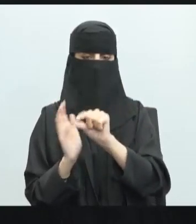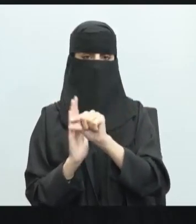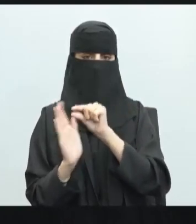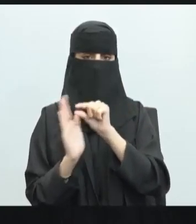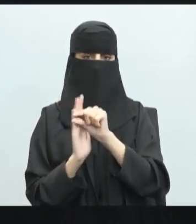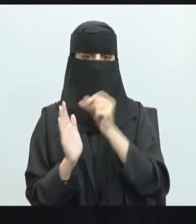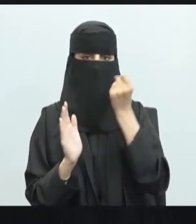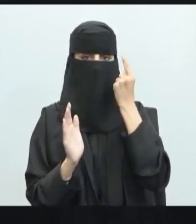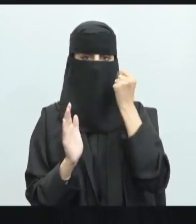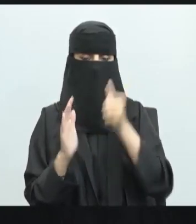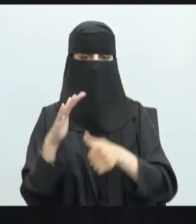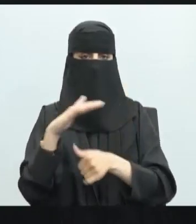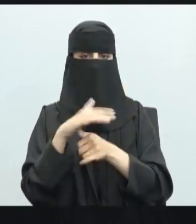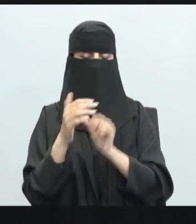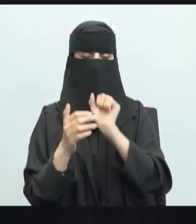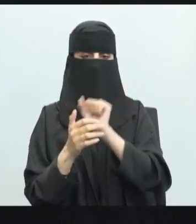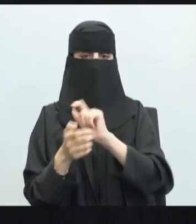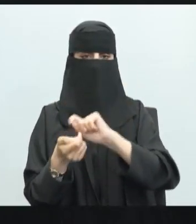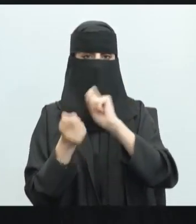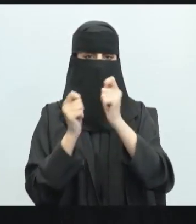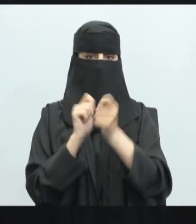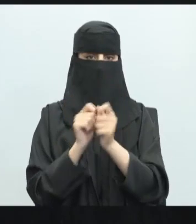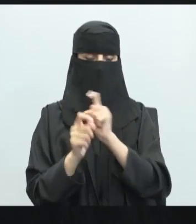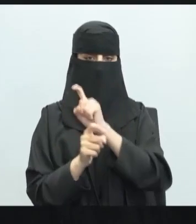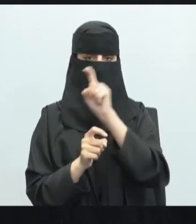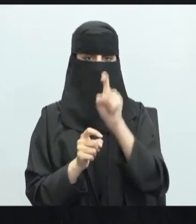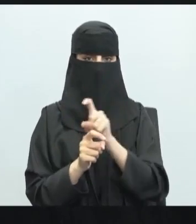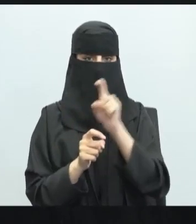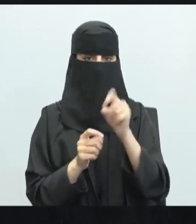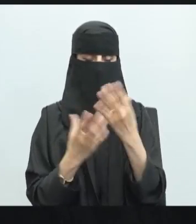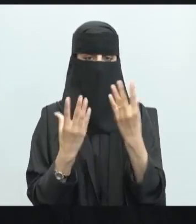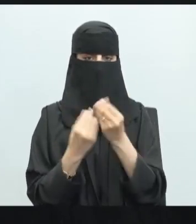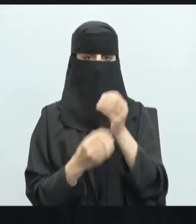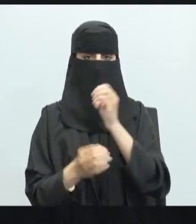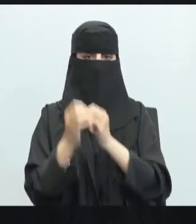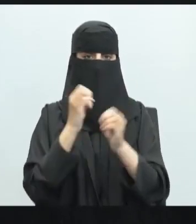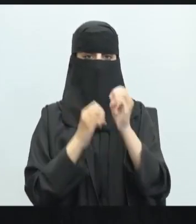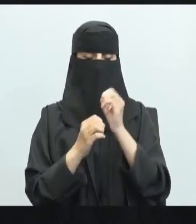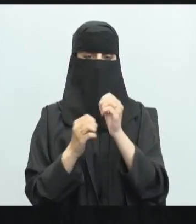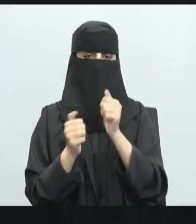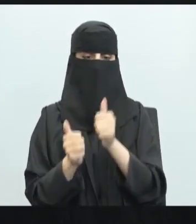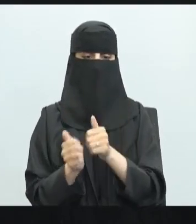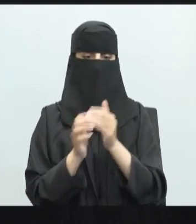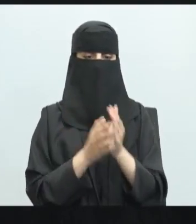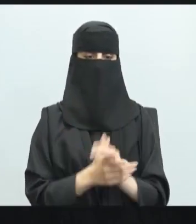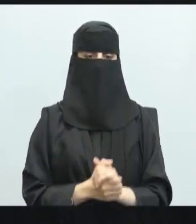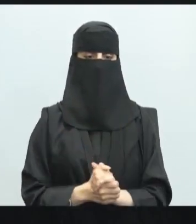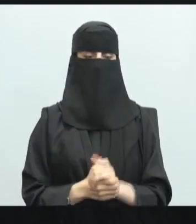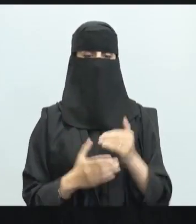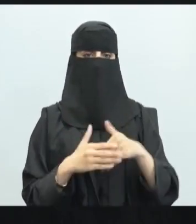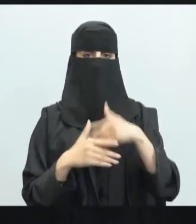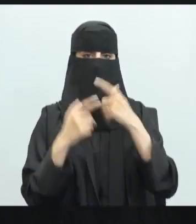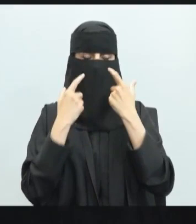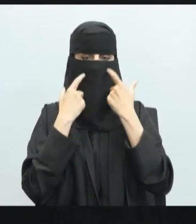الرئيسية الموجودة فيه وتحويلها إلى سؤال والإجابة عليها وبعد ذلك